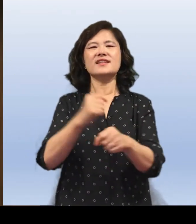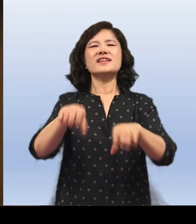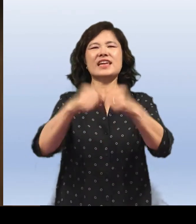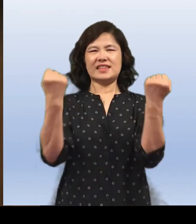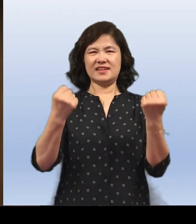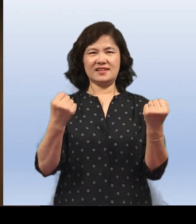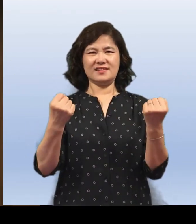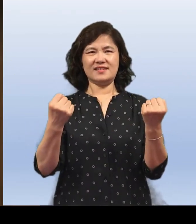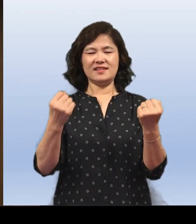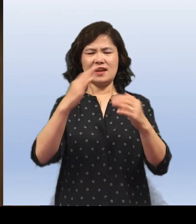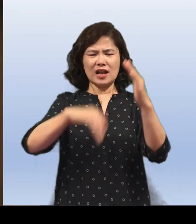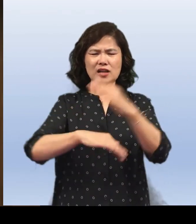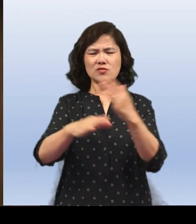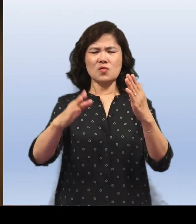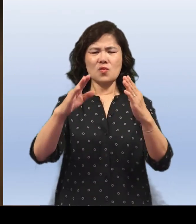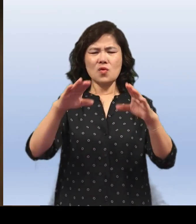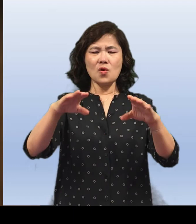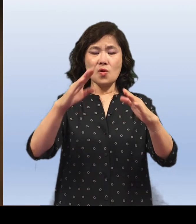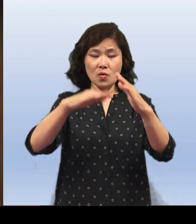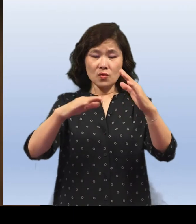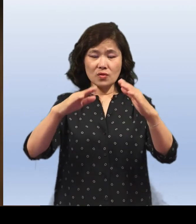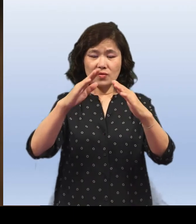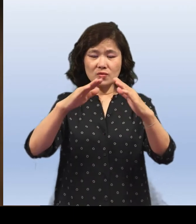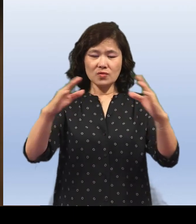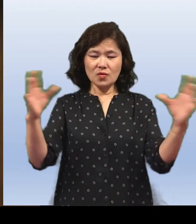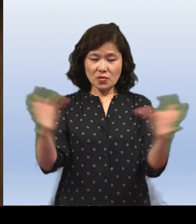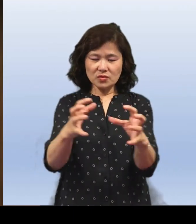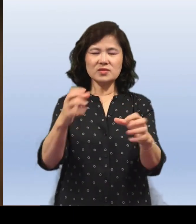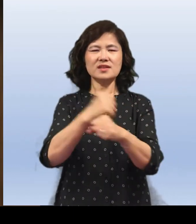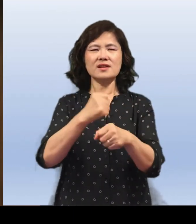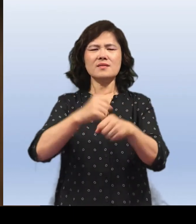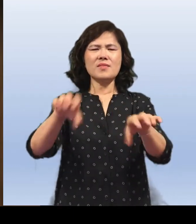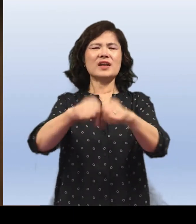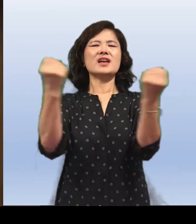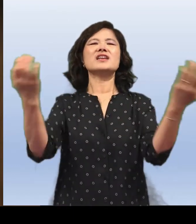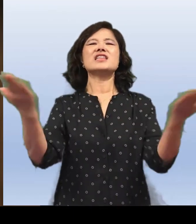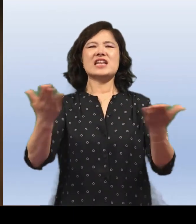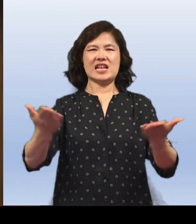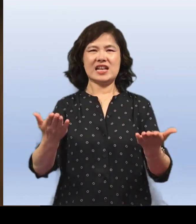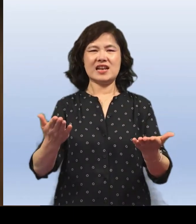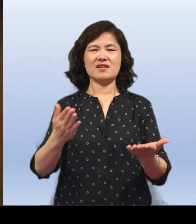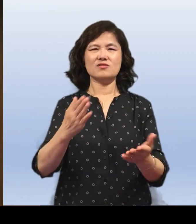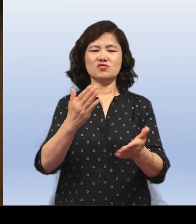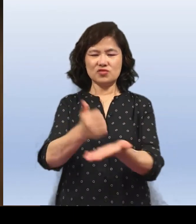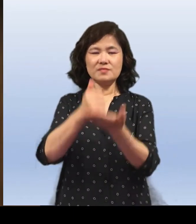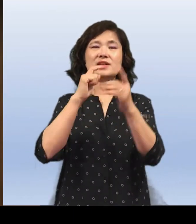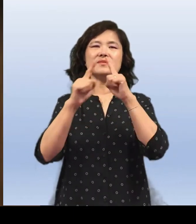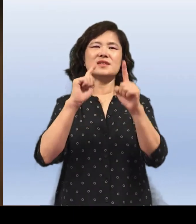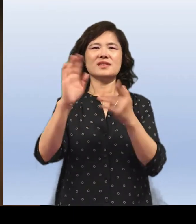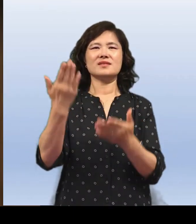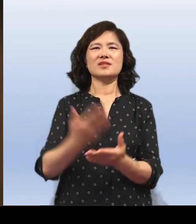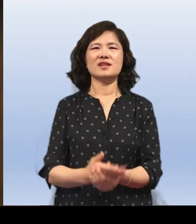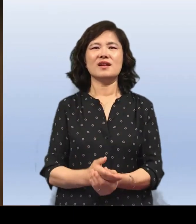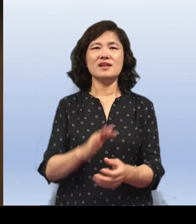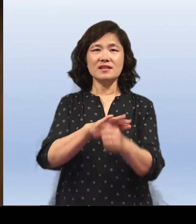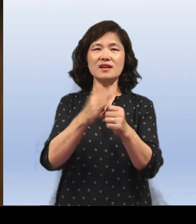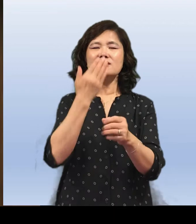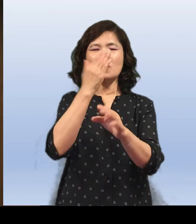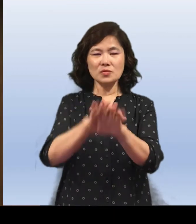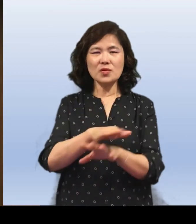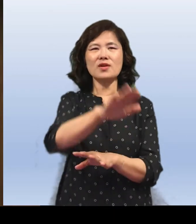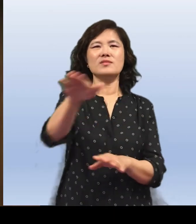깨트리는, 가족의 공동체를 파괴하는 일이라고 주님은 말씀하고 있는 것입니다. 사랑하는 성도